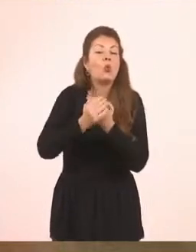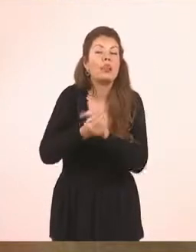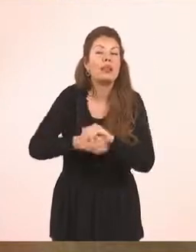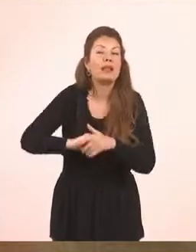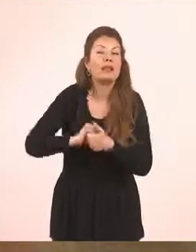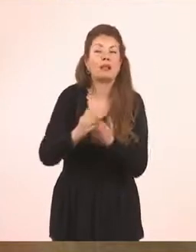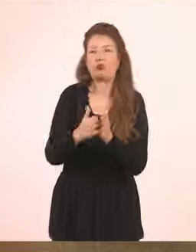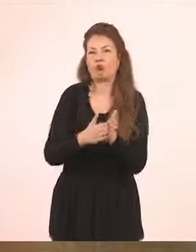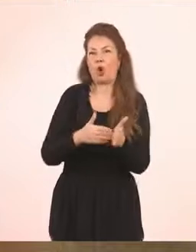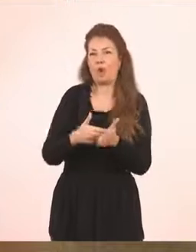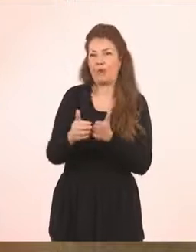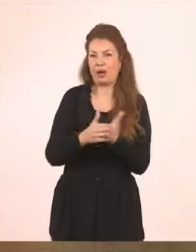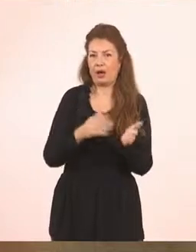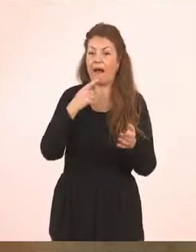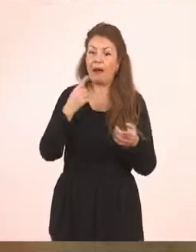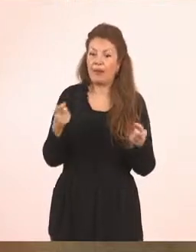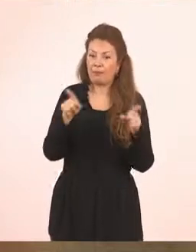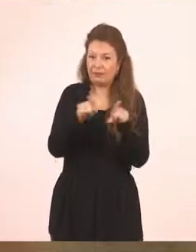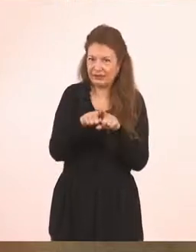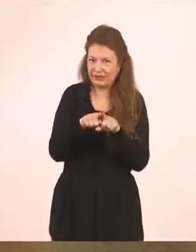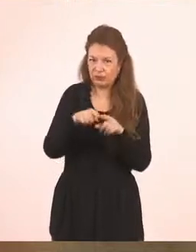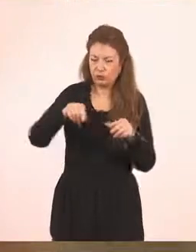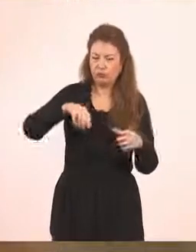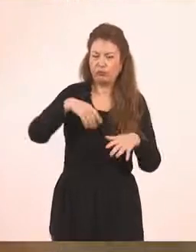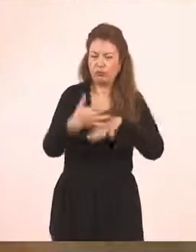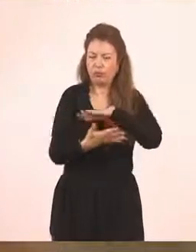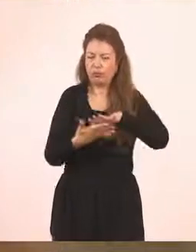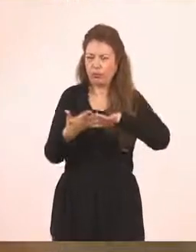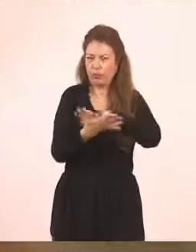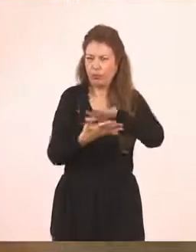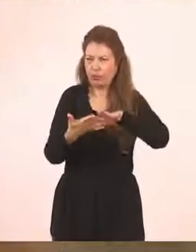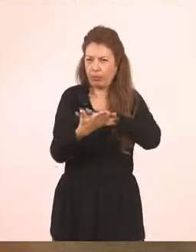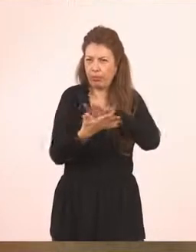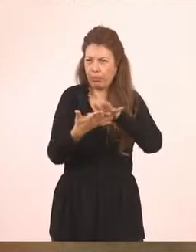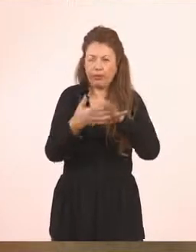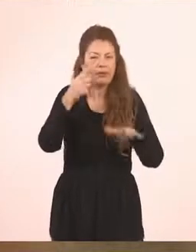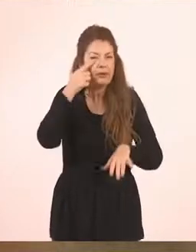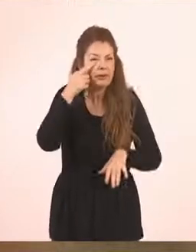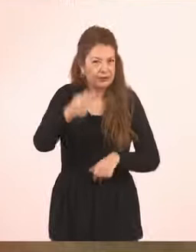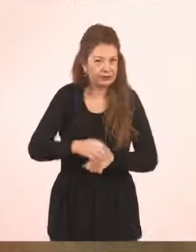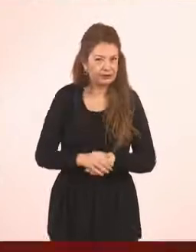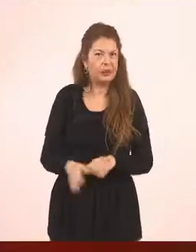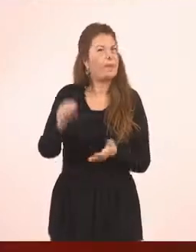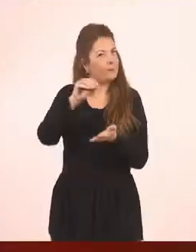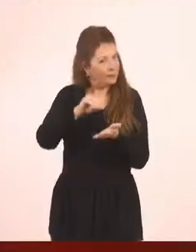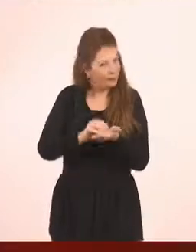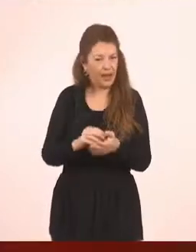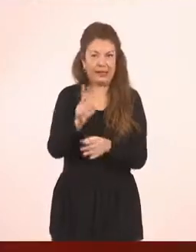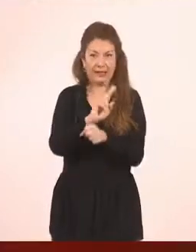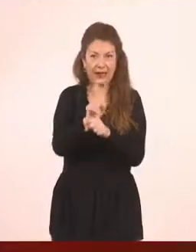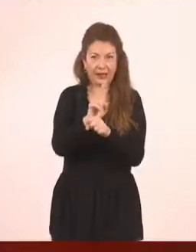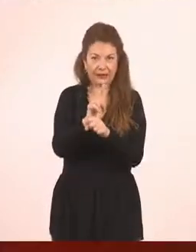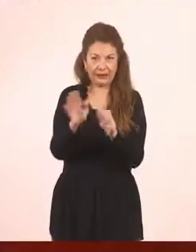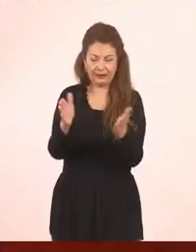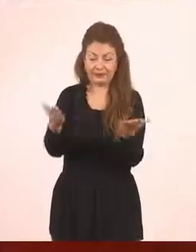ουδέτερα. Και όταν τα αναμίξουμε, θες να δεις θα γίνει? Ναι. Μία ακόμα φορά. Να δούμε